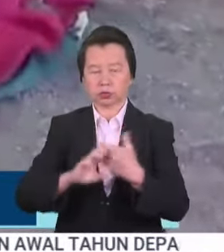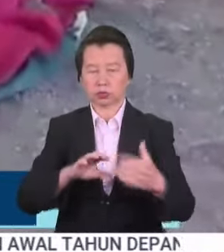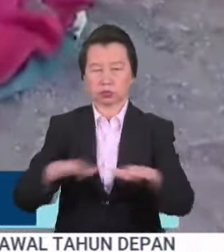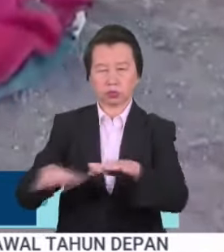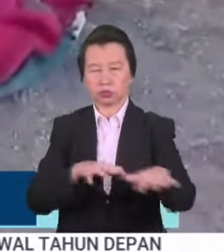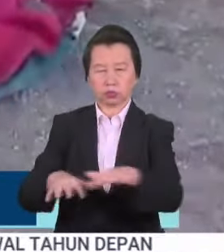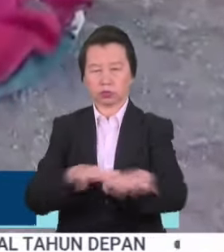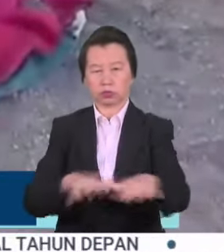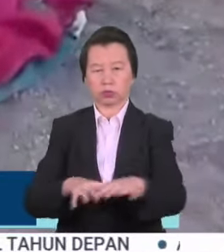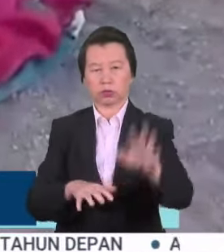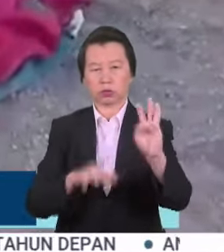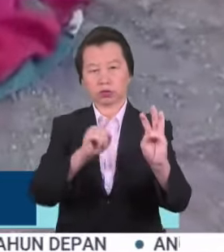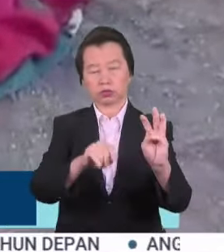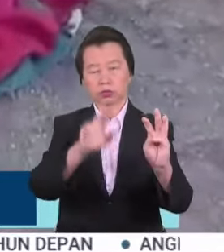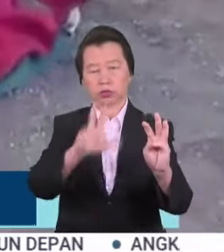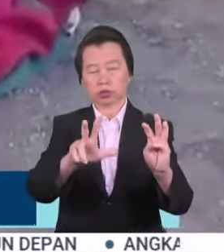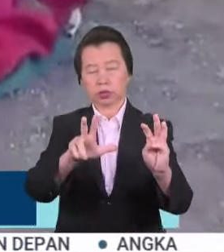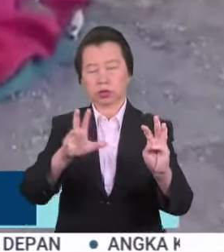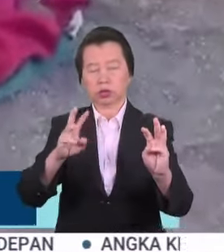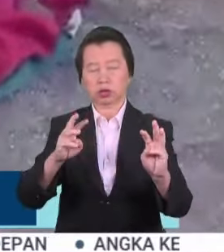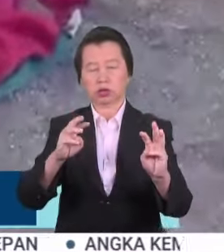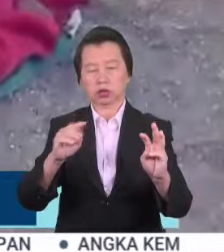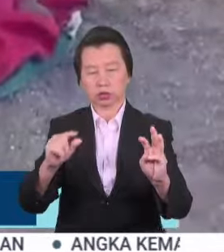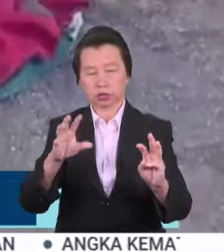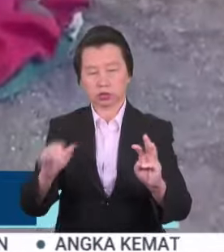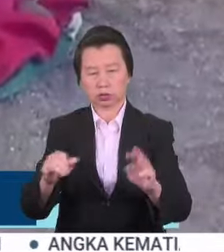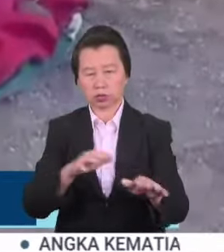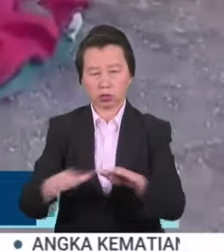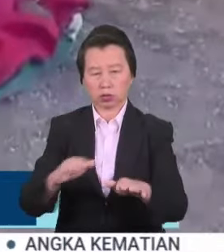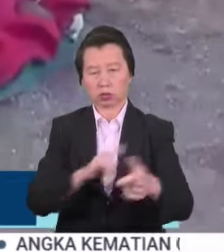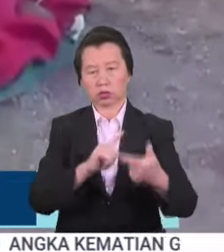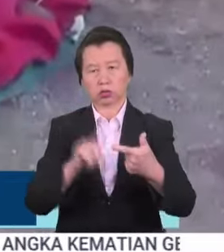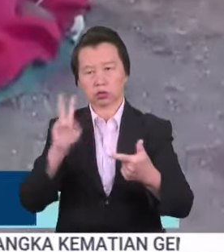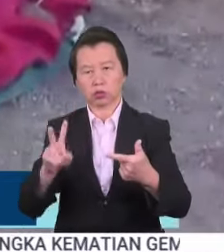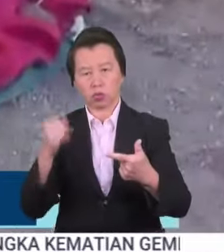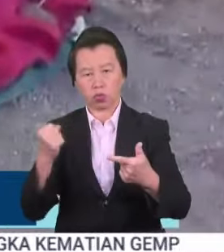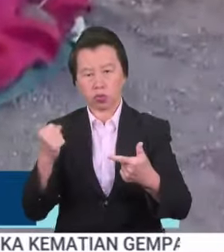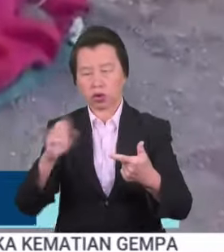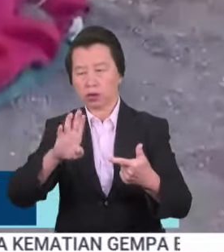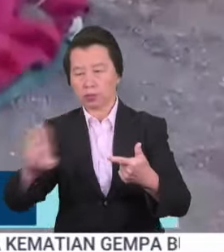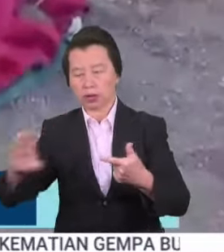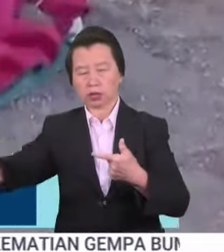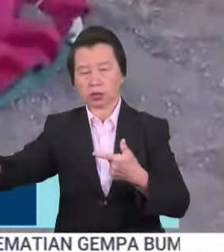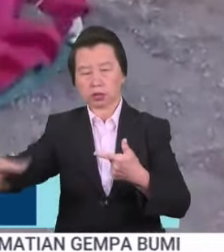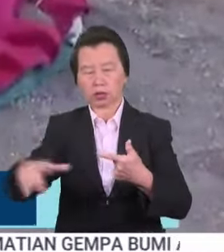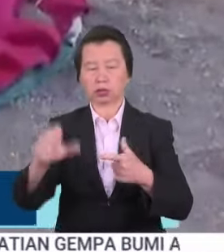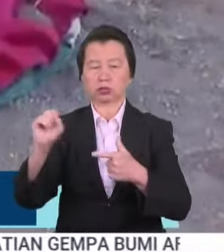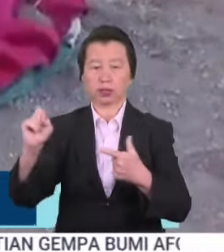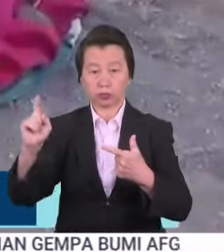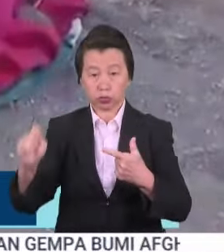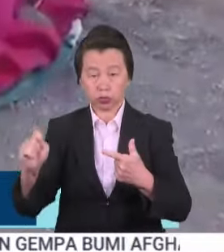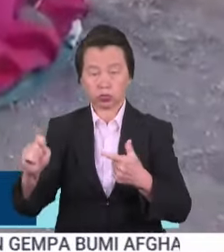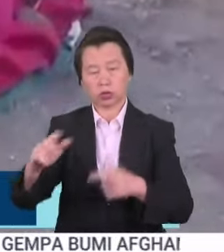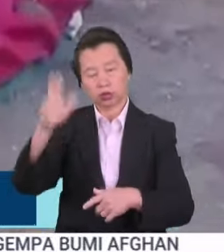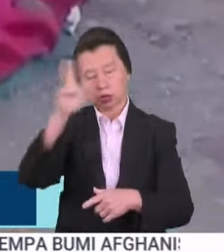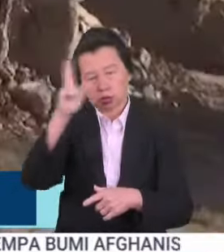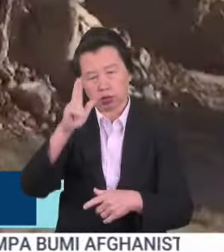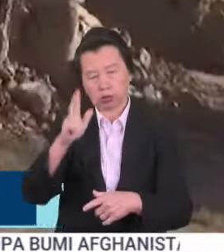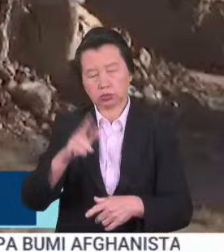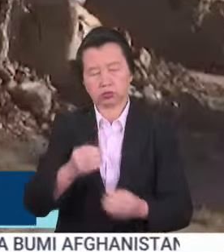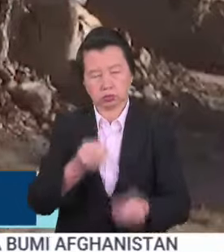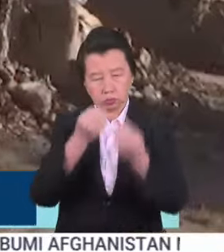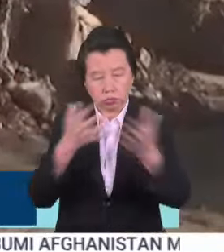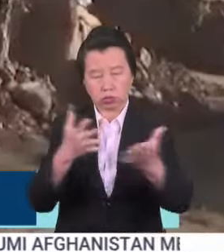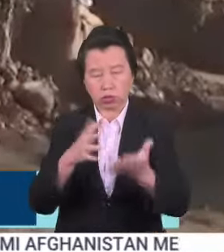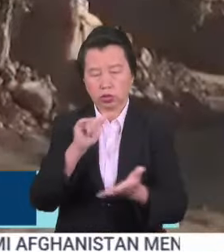Gempa berkekuatan 6.3 magnitude diikuti gegaran susulan yang kuat melanda barat laut Herat pada Sabtu. Kerajaan Taliban